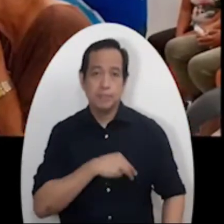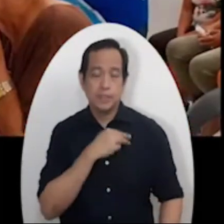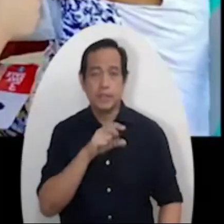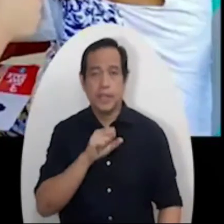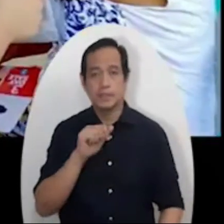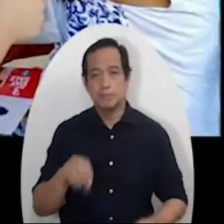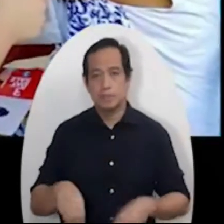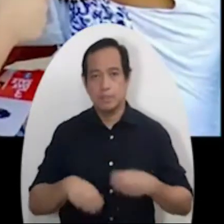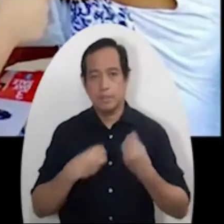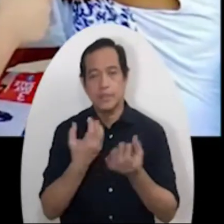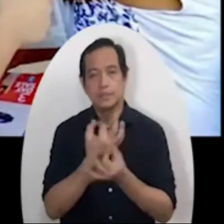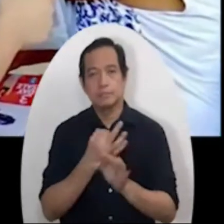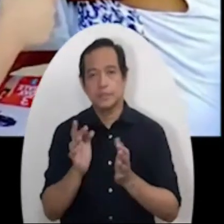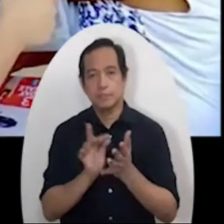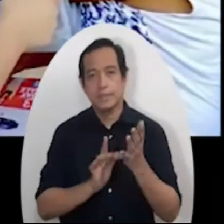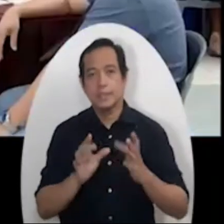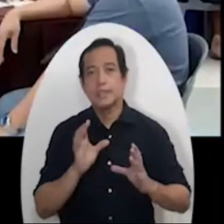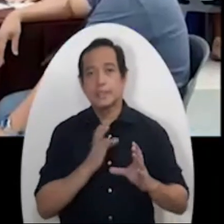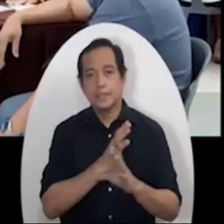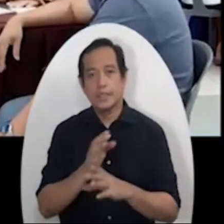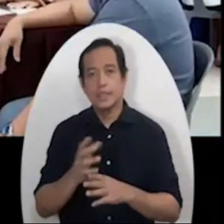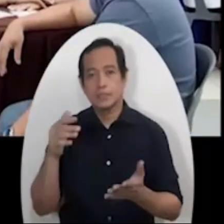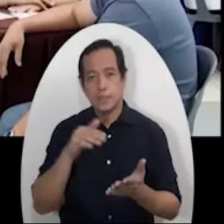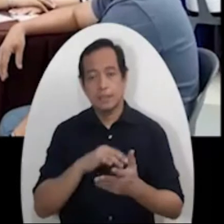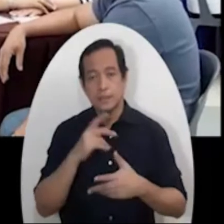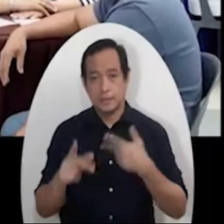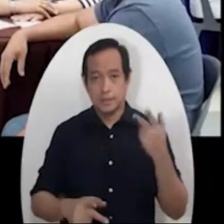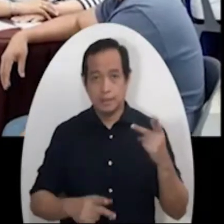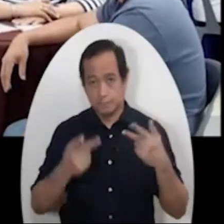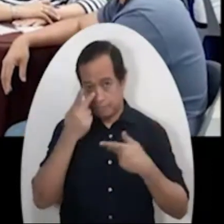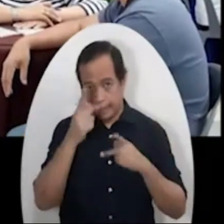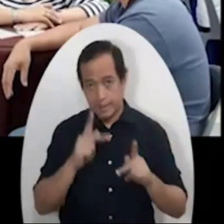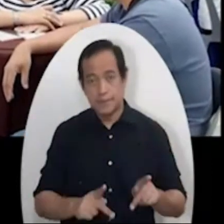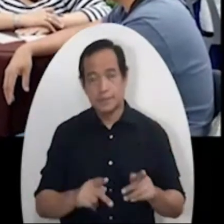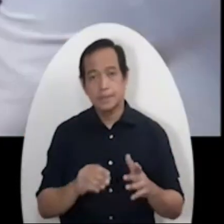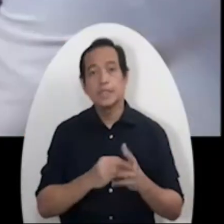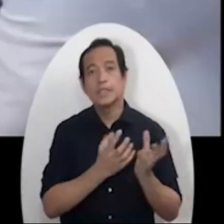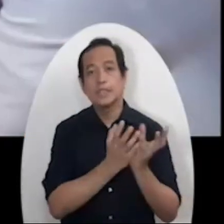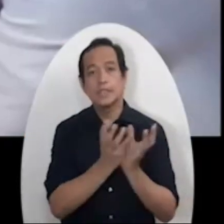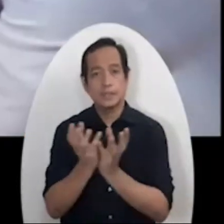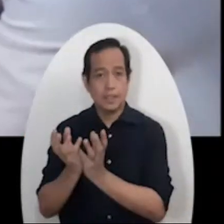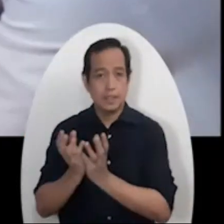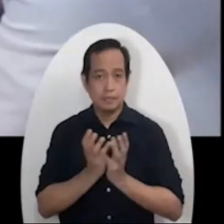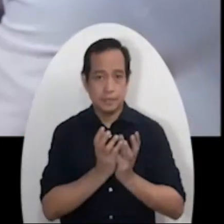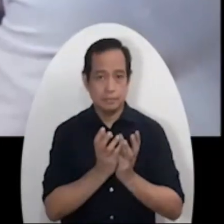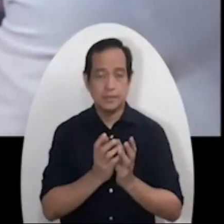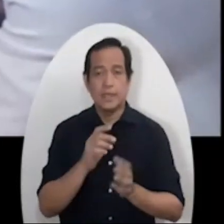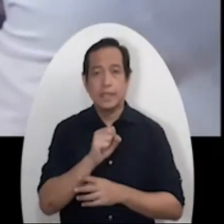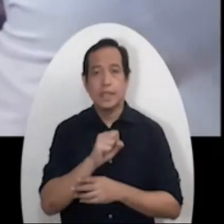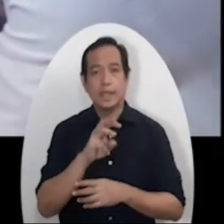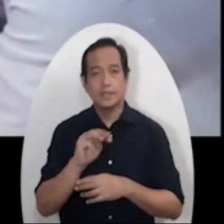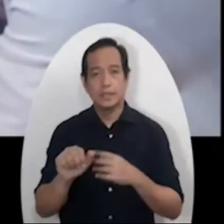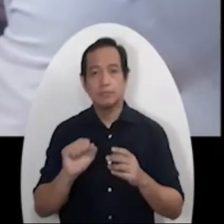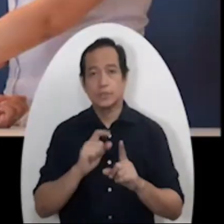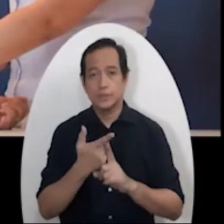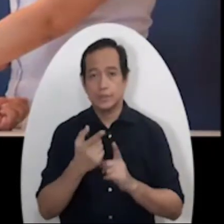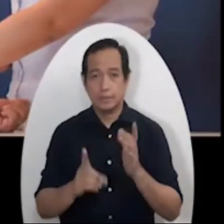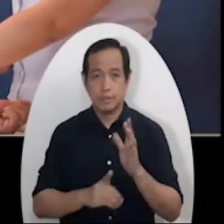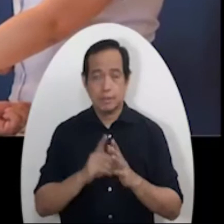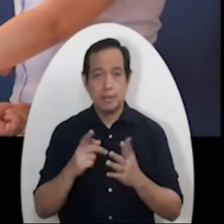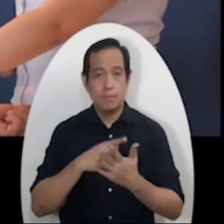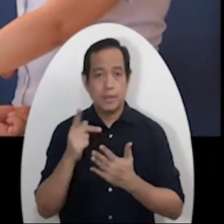sinasabi ko na lang po sa sarili ko na ano po, na huwag mawalan ng pag-asa kasi may anak pa po